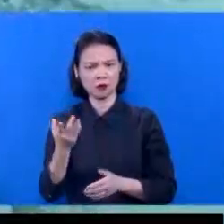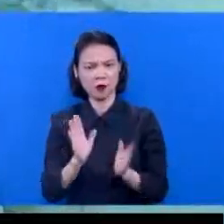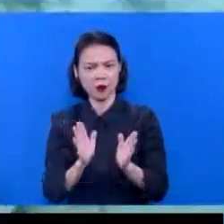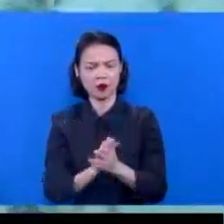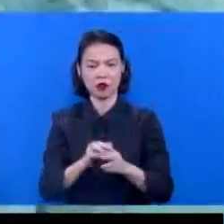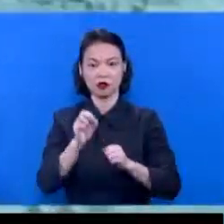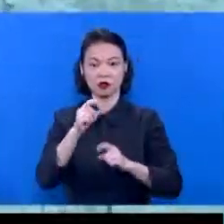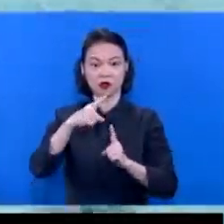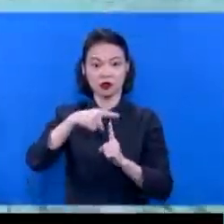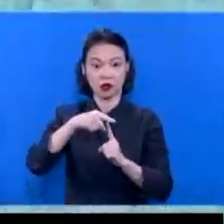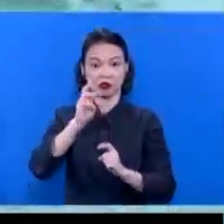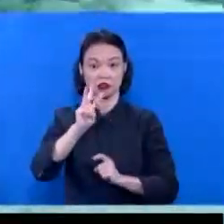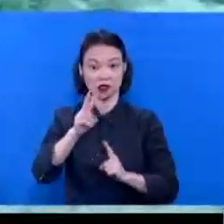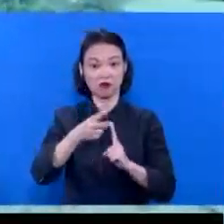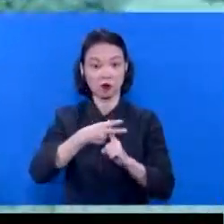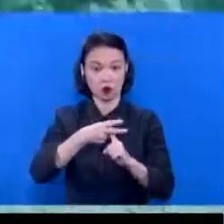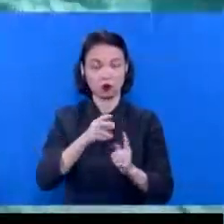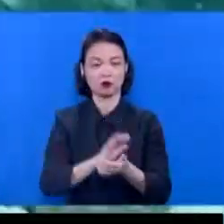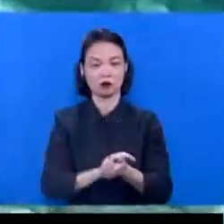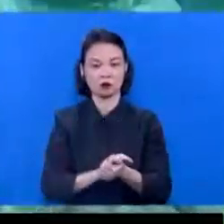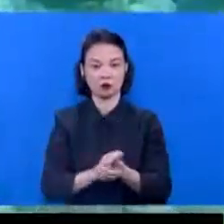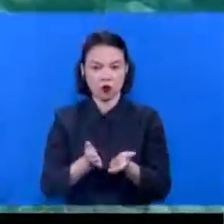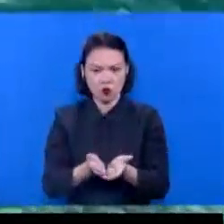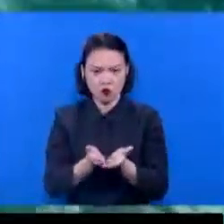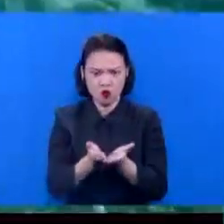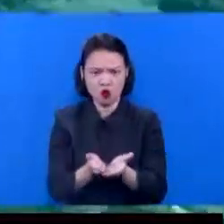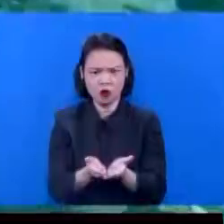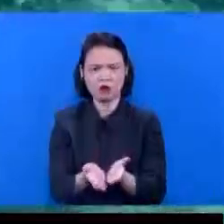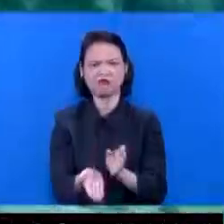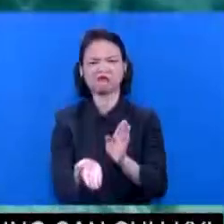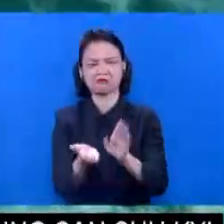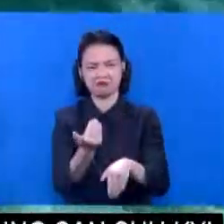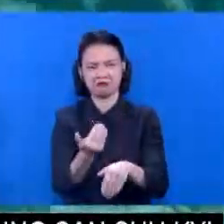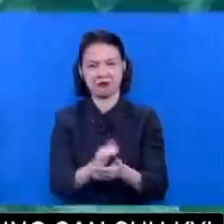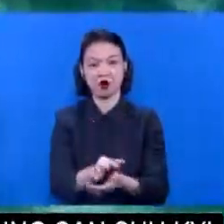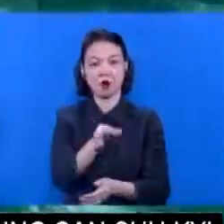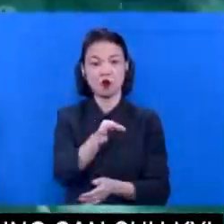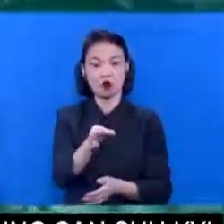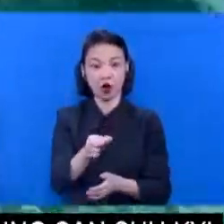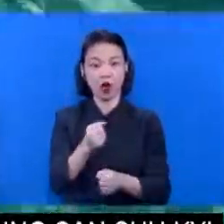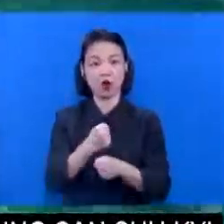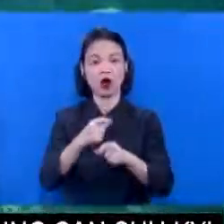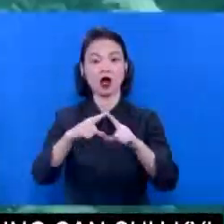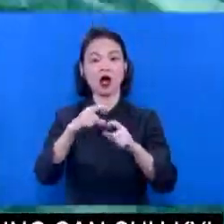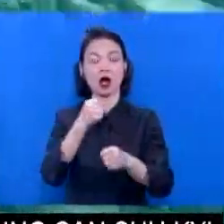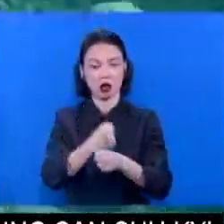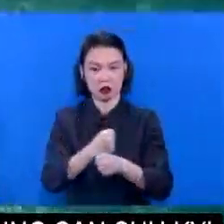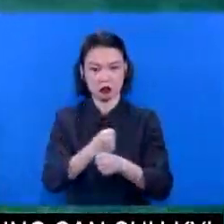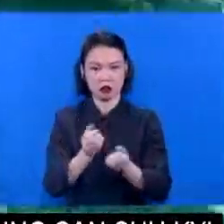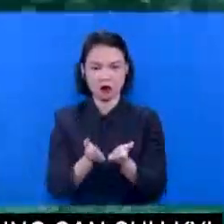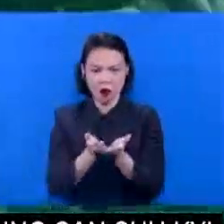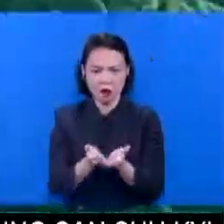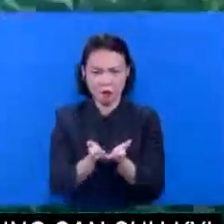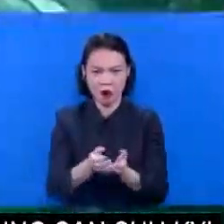Februari pukul 00.00, kapal kembali kandas di perairan Pulau Gang. Diketahui kapal yang